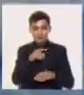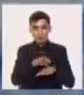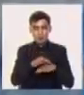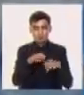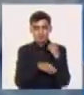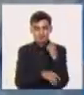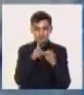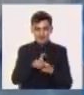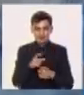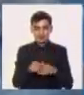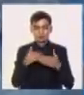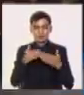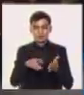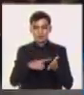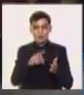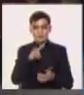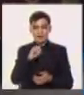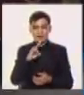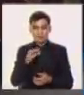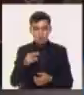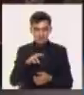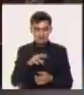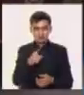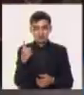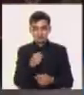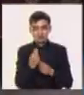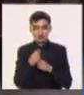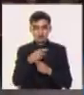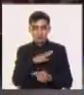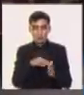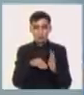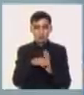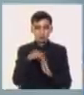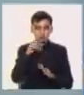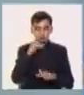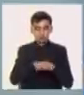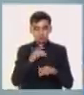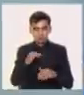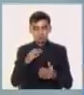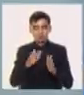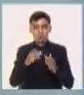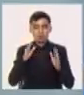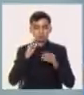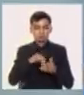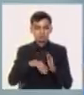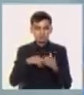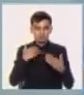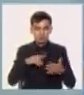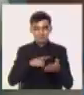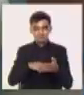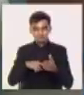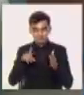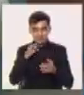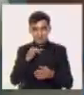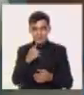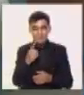попал сюда с диагнозом пневмония, неделю получал лечение и с заметным улучшением состояния возвращается домой. Он один из местных активистов,